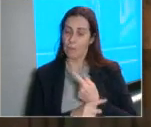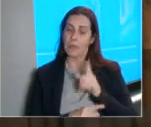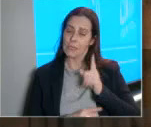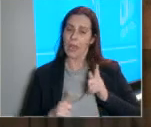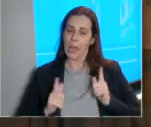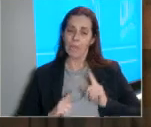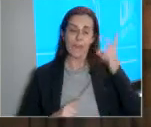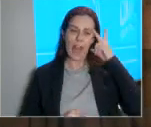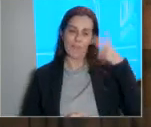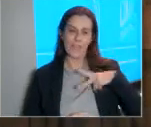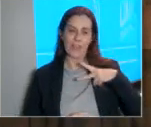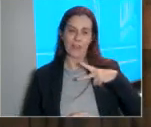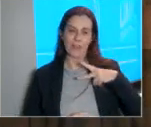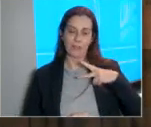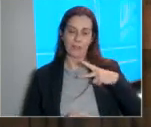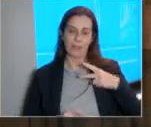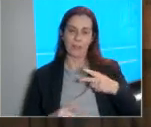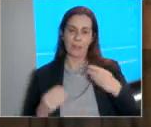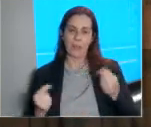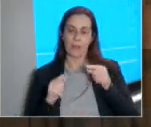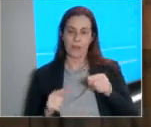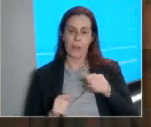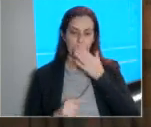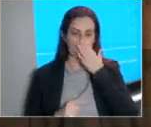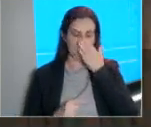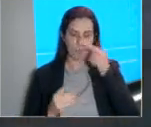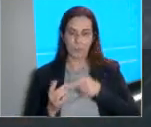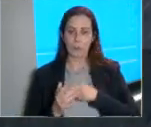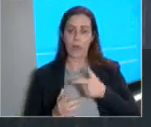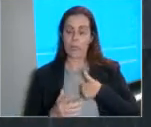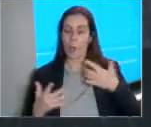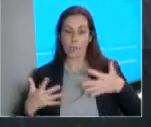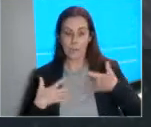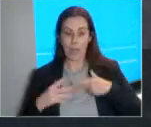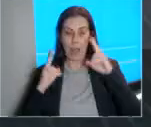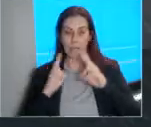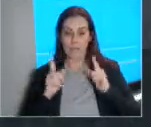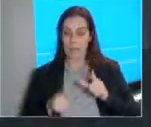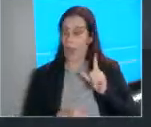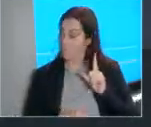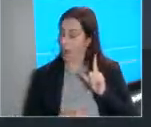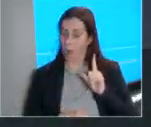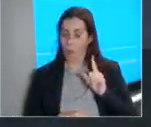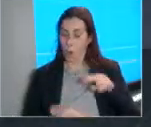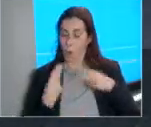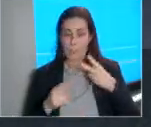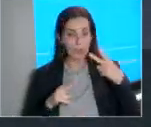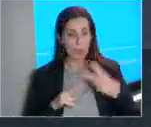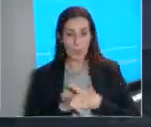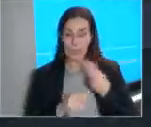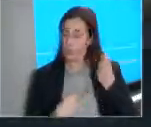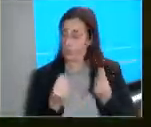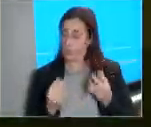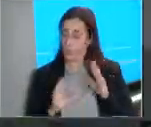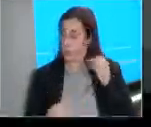צריך להבין גם את העיקרון היסודי הזה שבו אנחנו שמחים על הפסקת אש, אבל חזרה לשגרה היא דבר